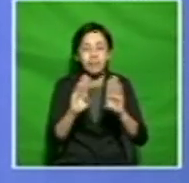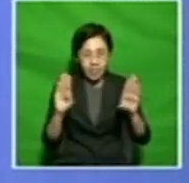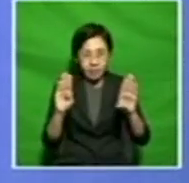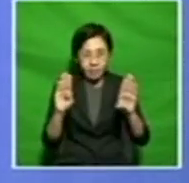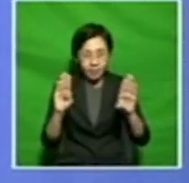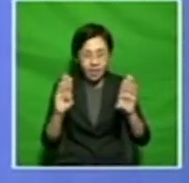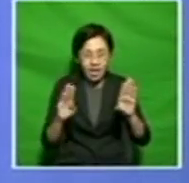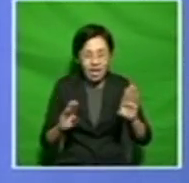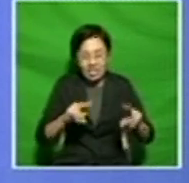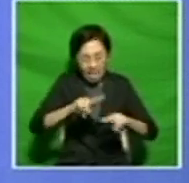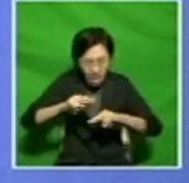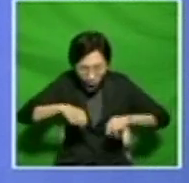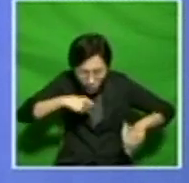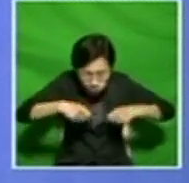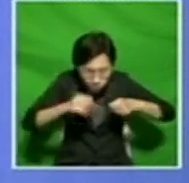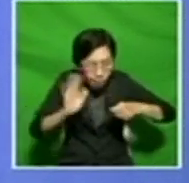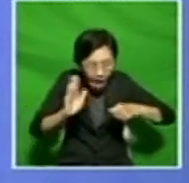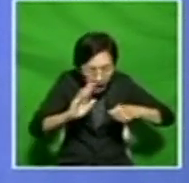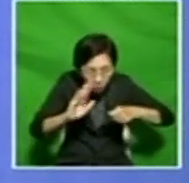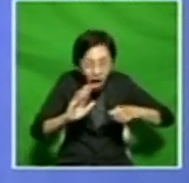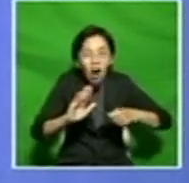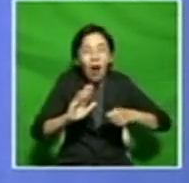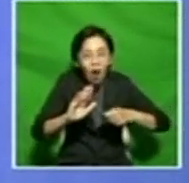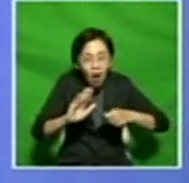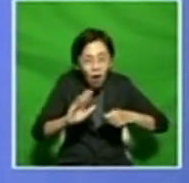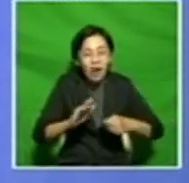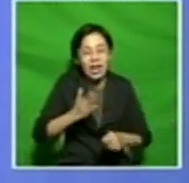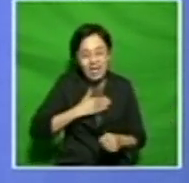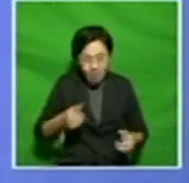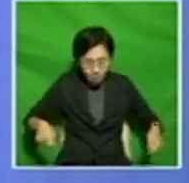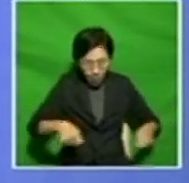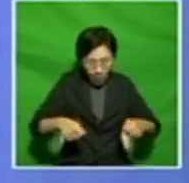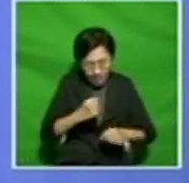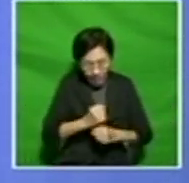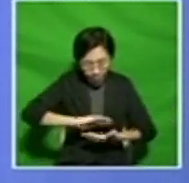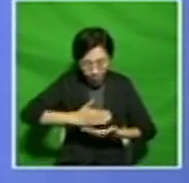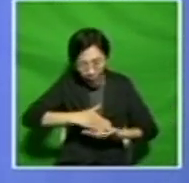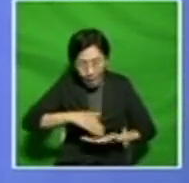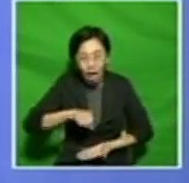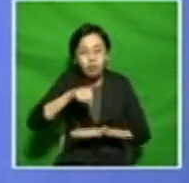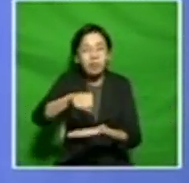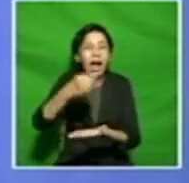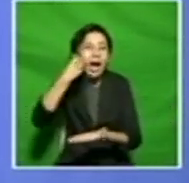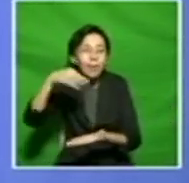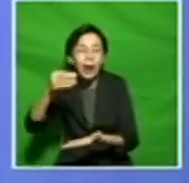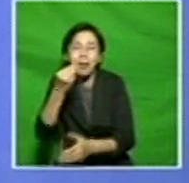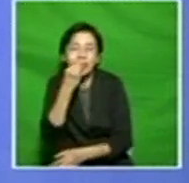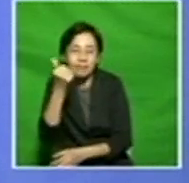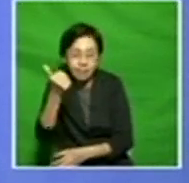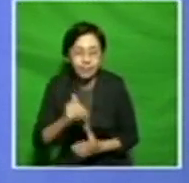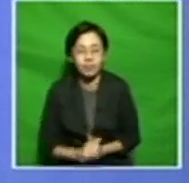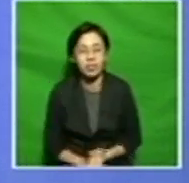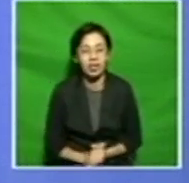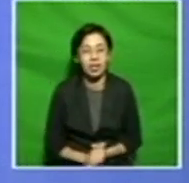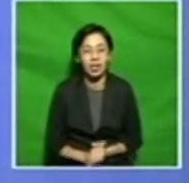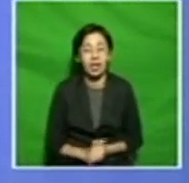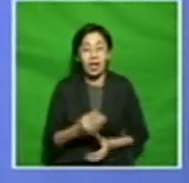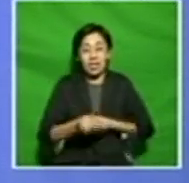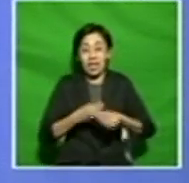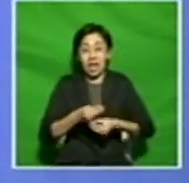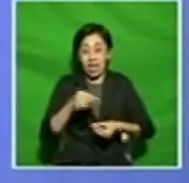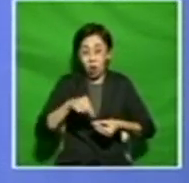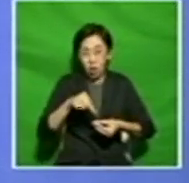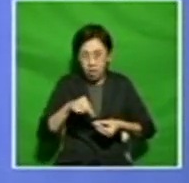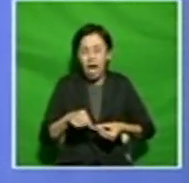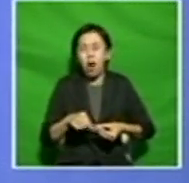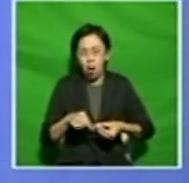แต่ขอให้ใช้วิธีซื้อไปบริโภคที่บ้านห้างสรรพสินค้าให้เปิดเฉพาะแผนก